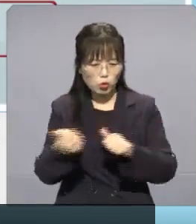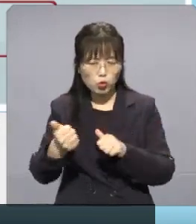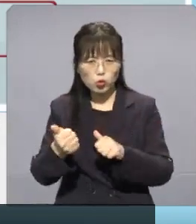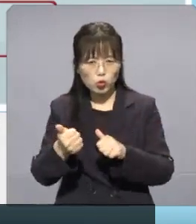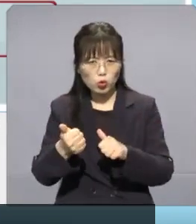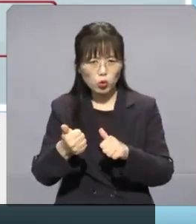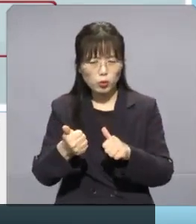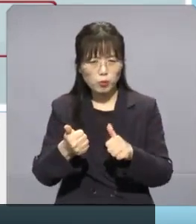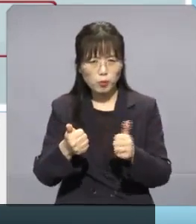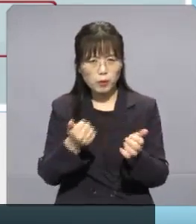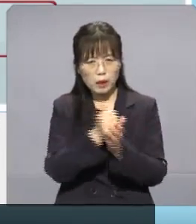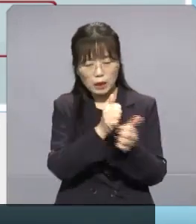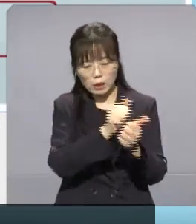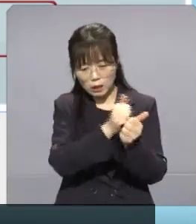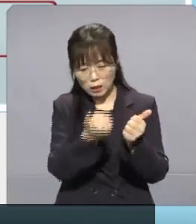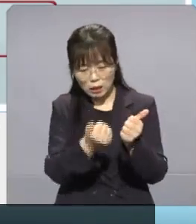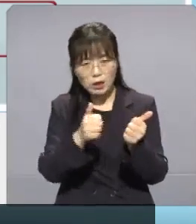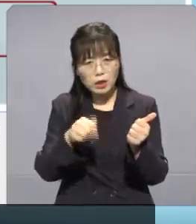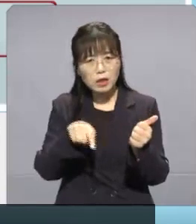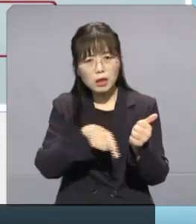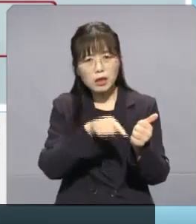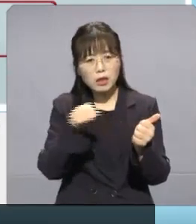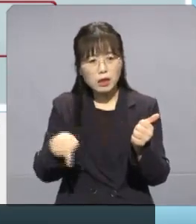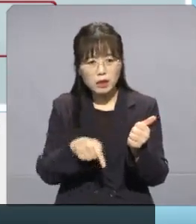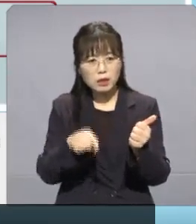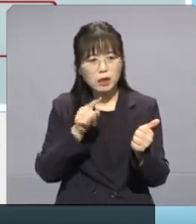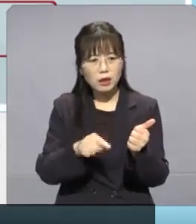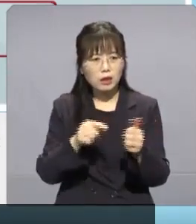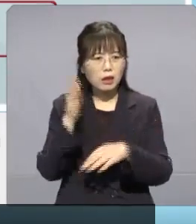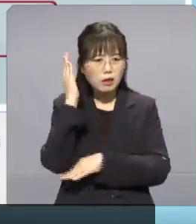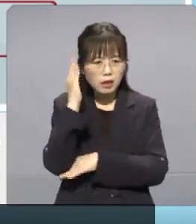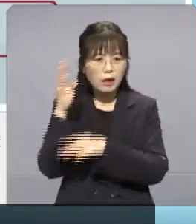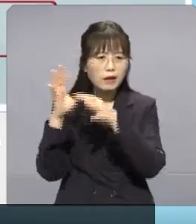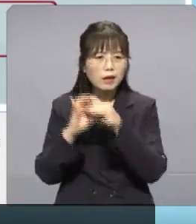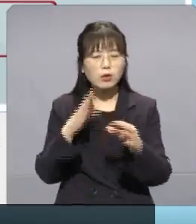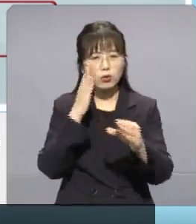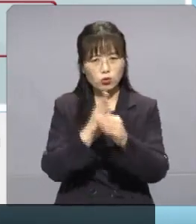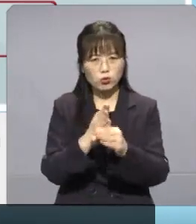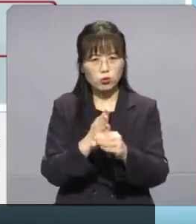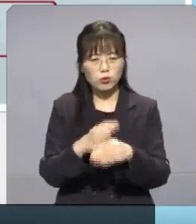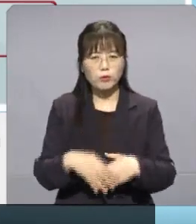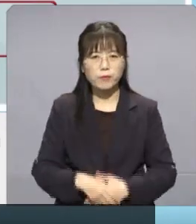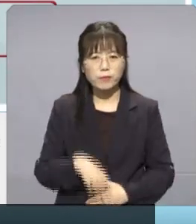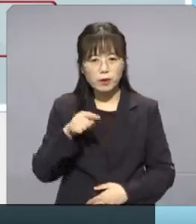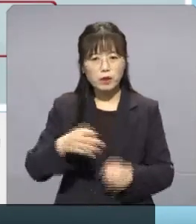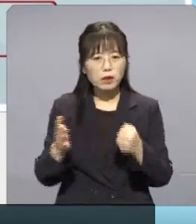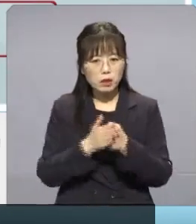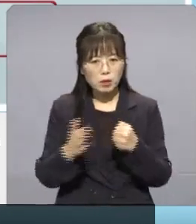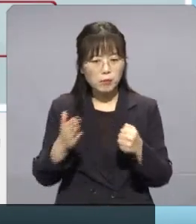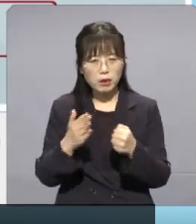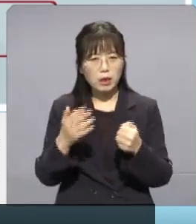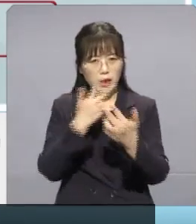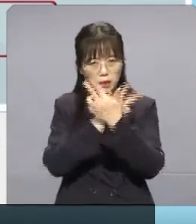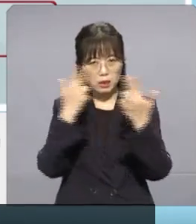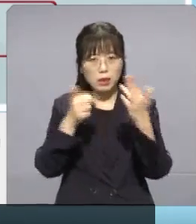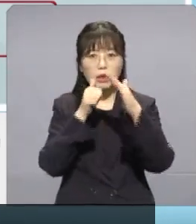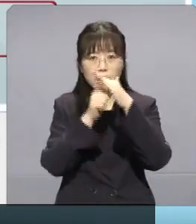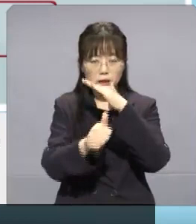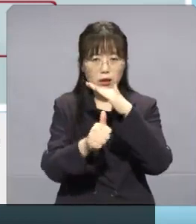그림자 이런 것이 자꾸 떠오른다 말이에요 이러니까이 대표가이